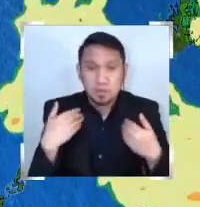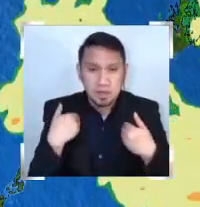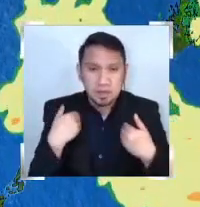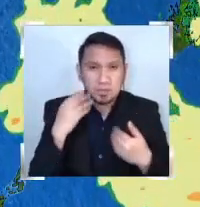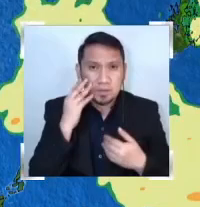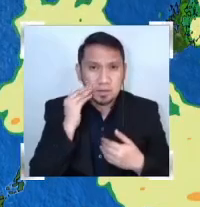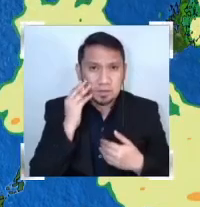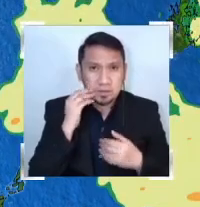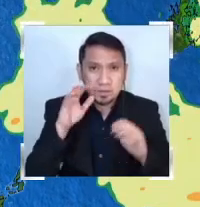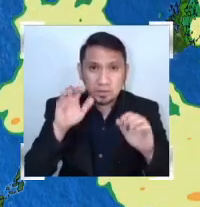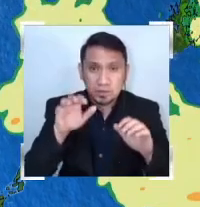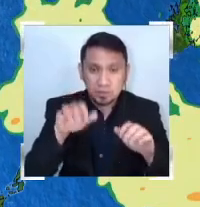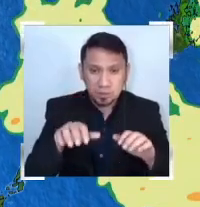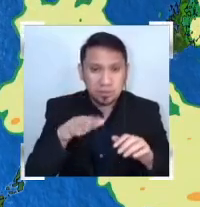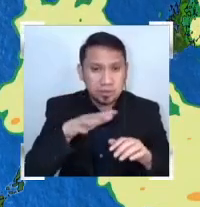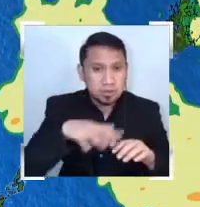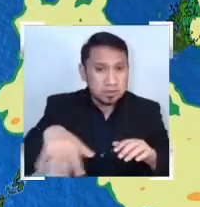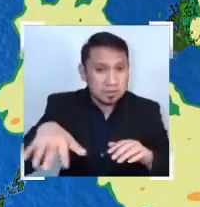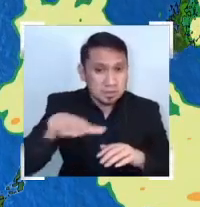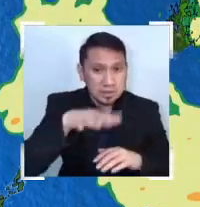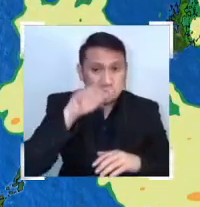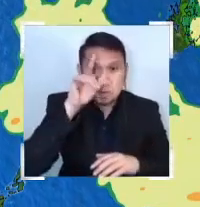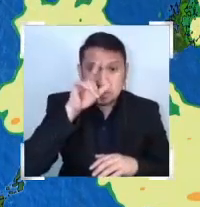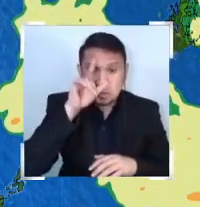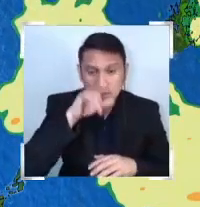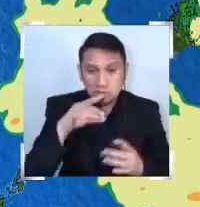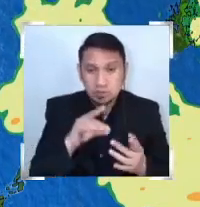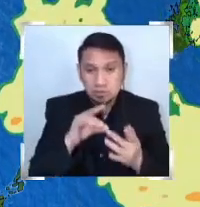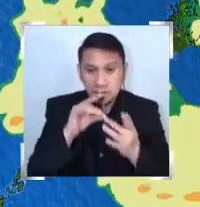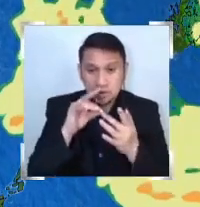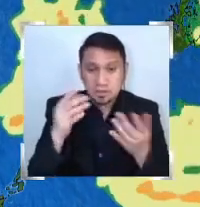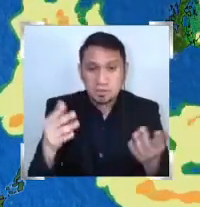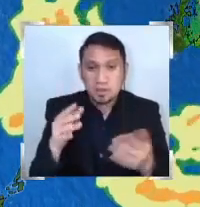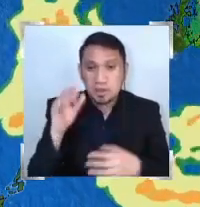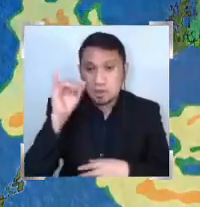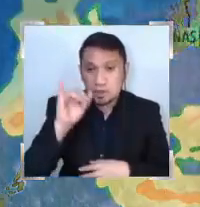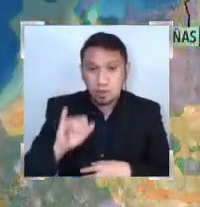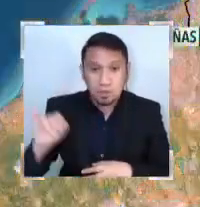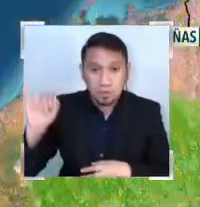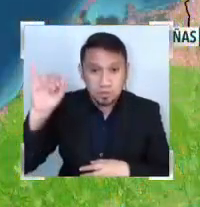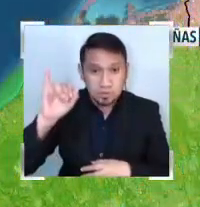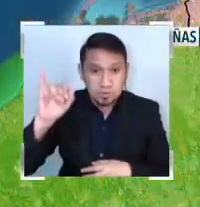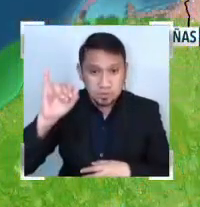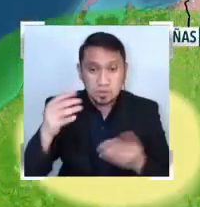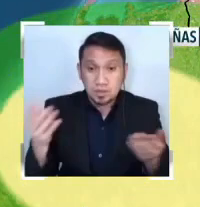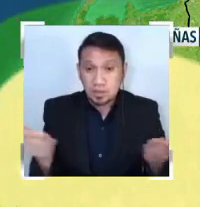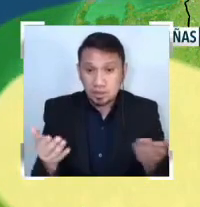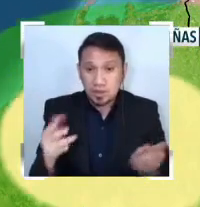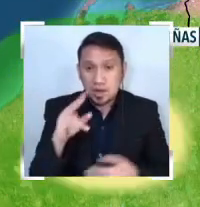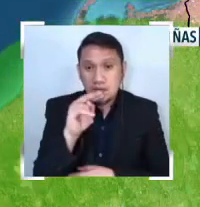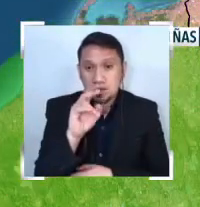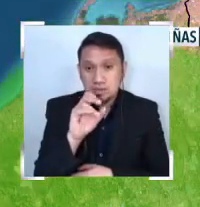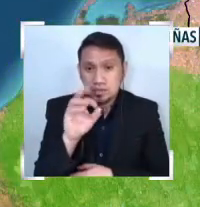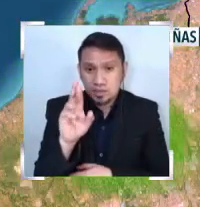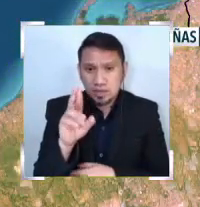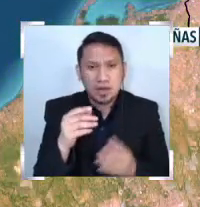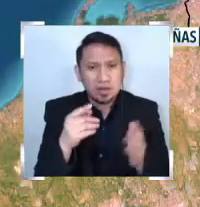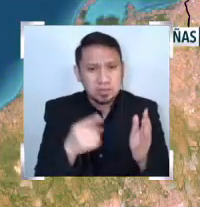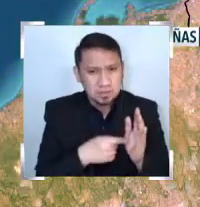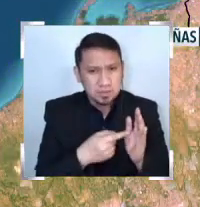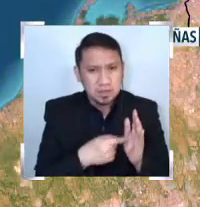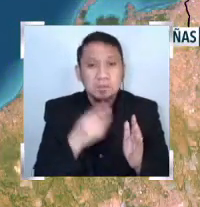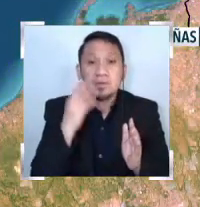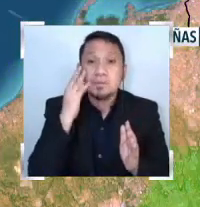sa natitirang bahagi ng Luzon, lalong-lalo na dyan sa may Ilocos Region. At dito sa Metro Manila, meron ding mga thunderstorms, mga